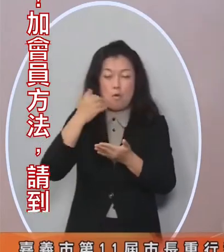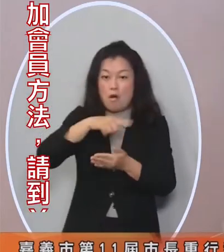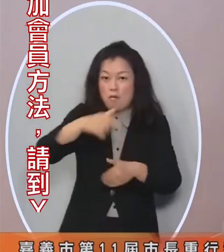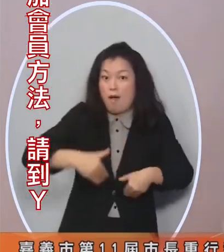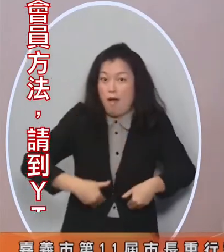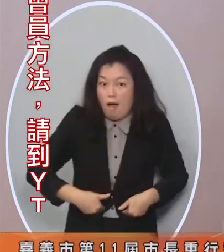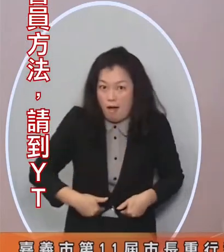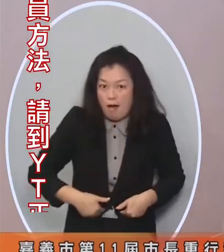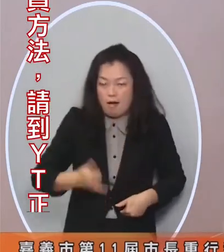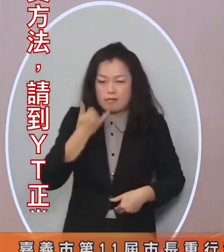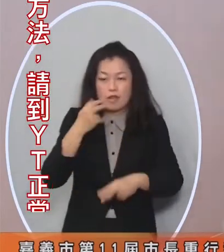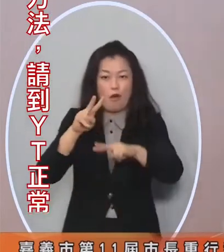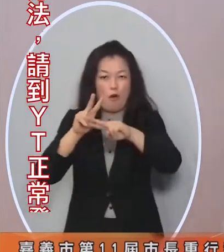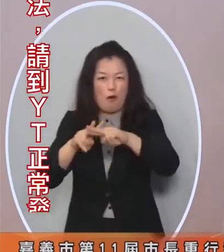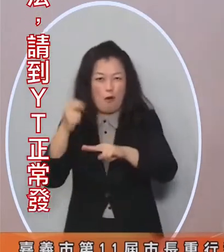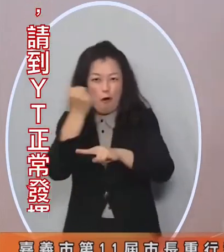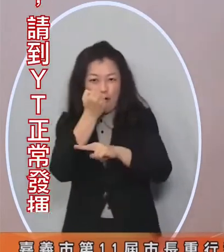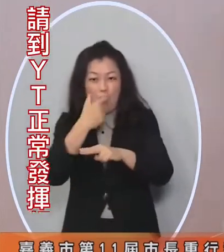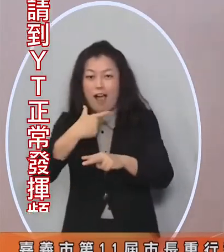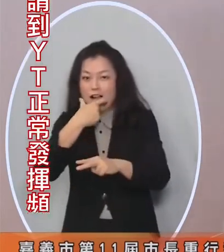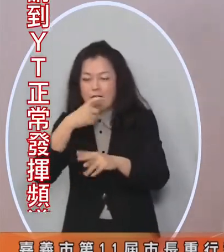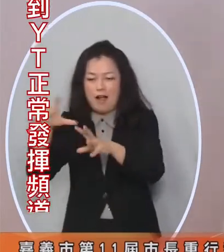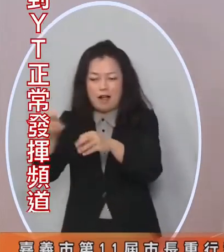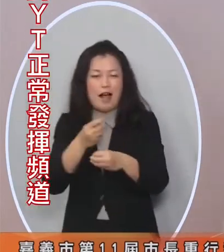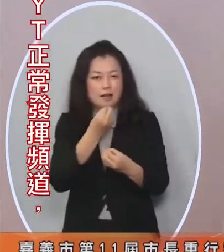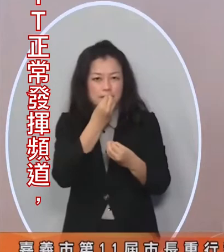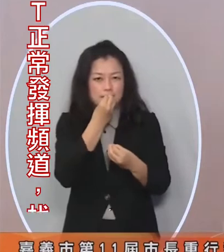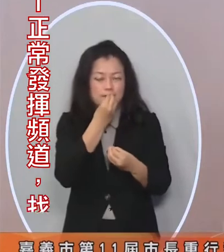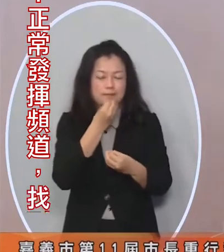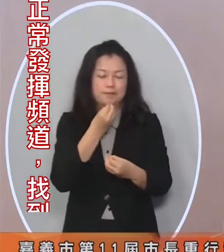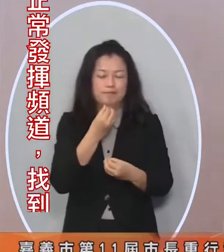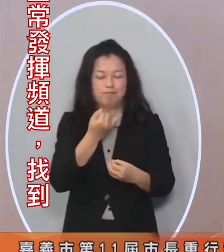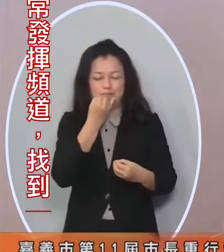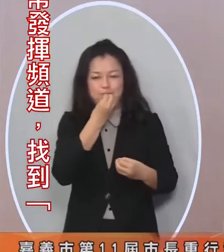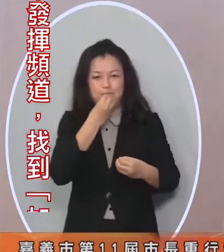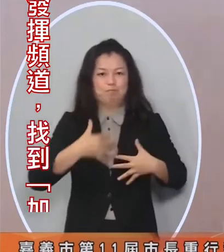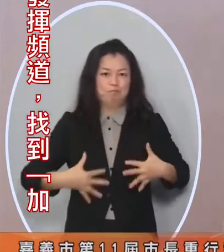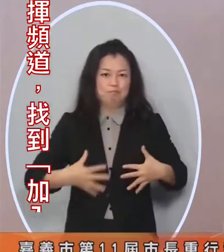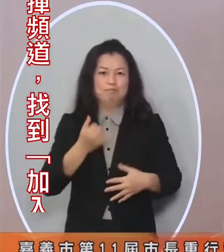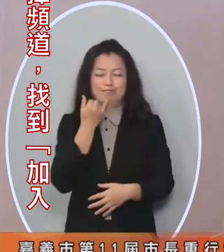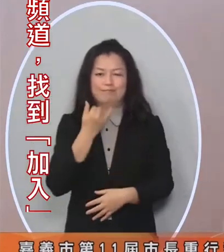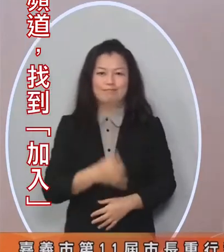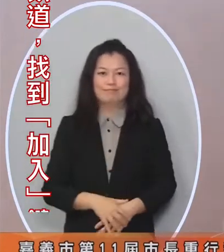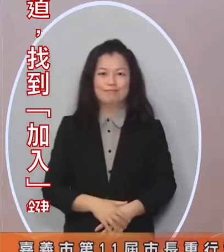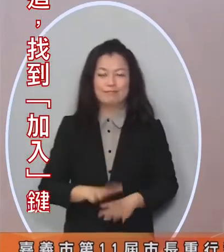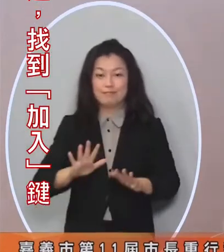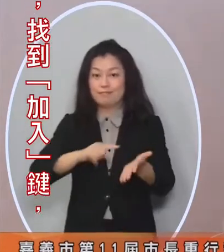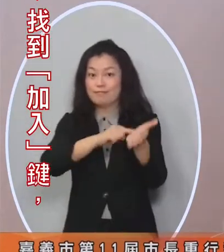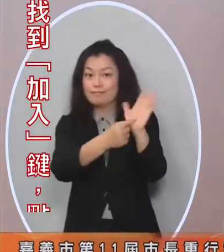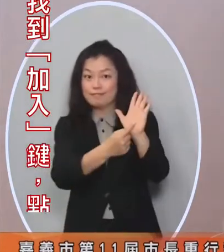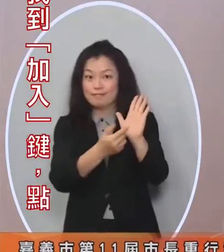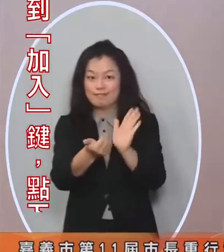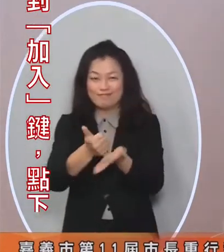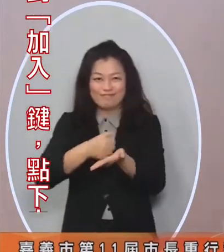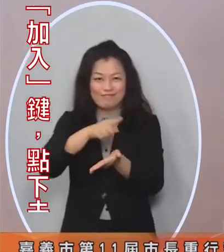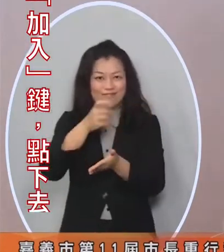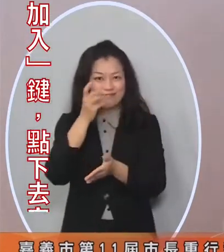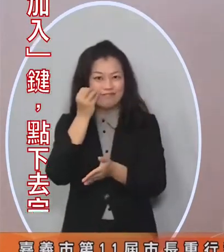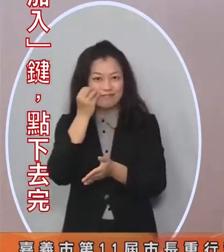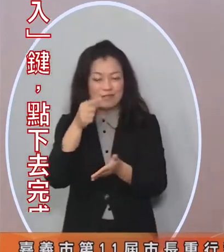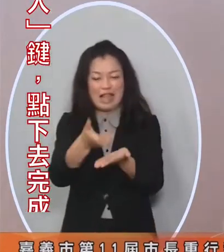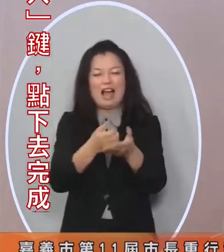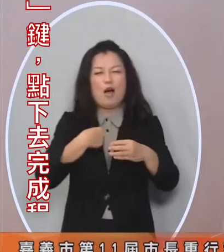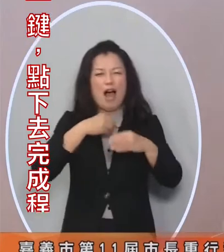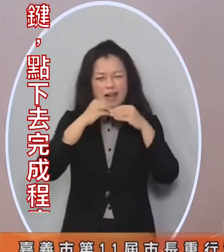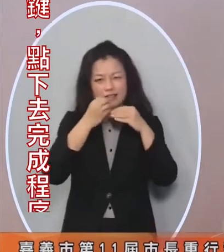饼哈来寄腰了哈。这个非常有意思的哈，大家一定要去哈。这个大家看一下，我们秀一下哈，这个。已经被吃掉了哈，